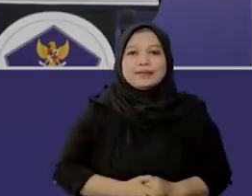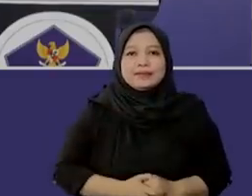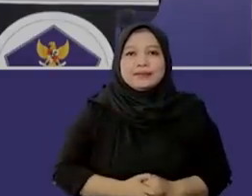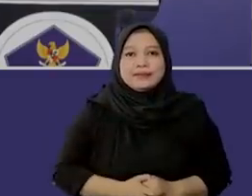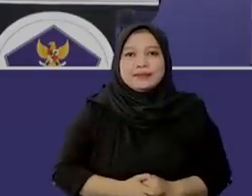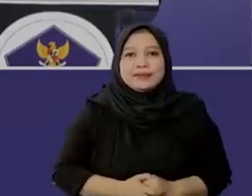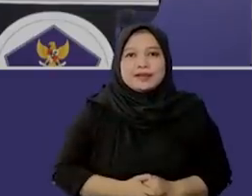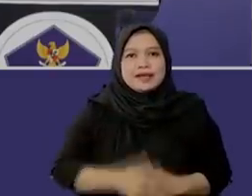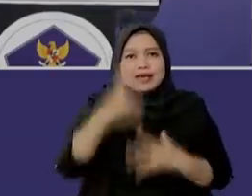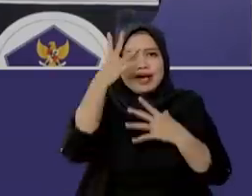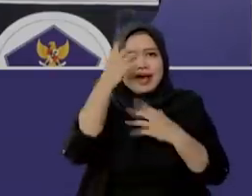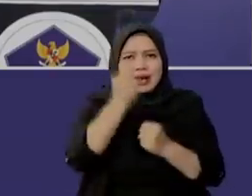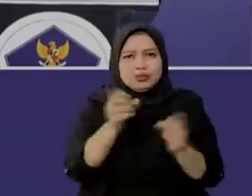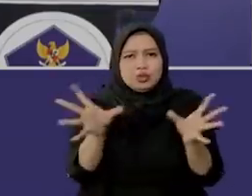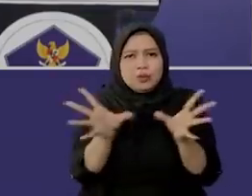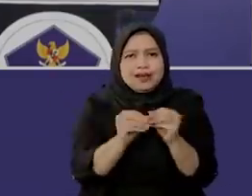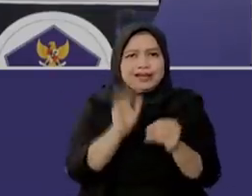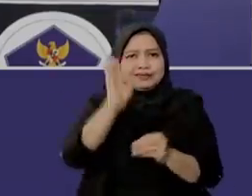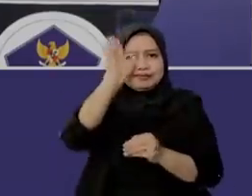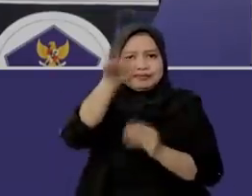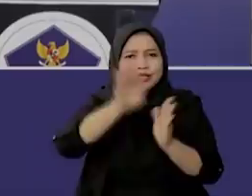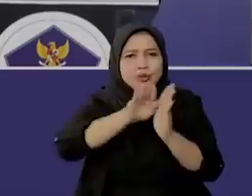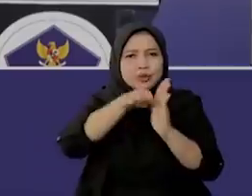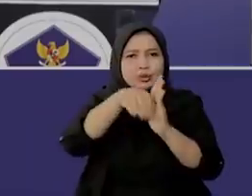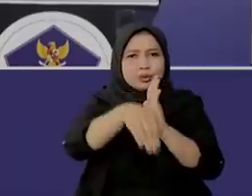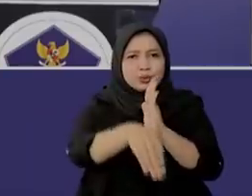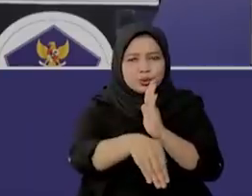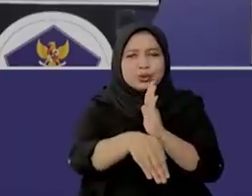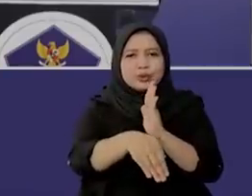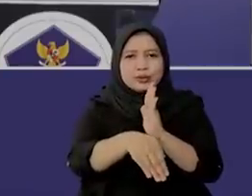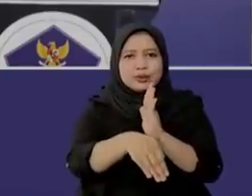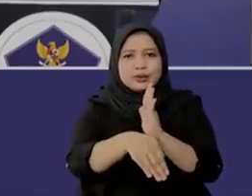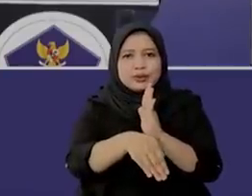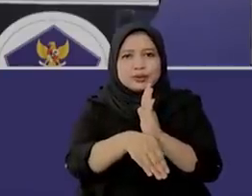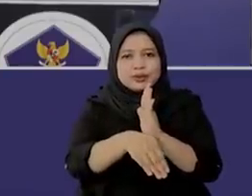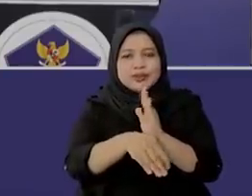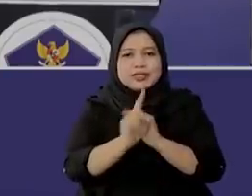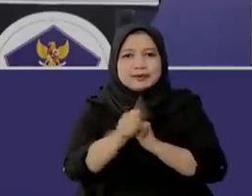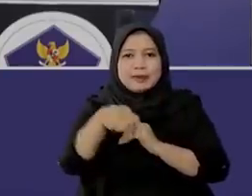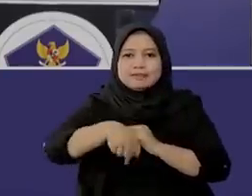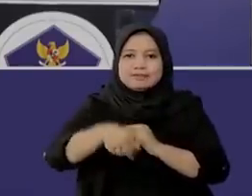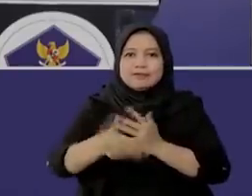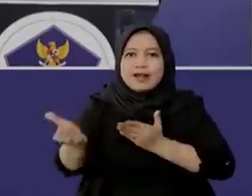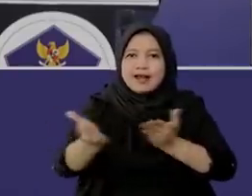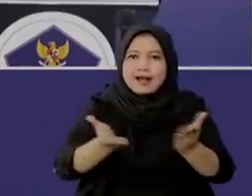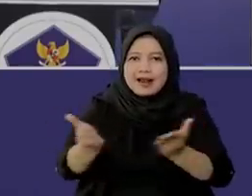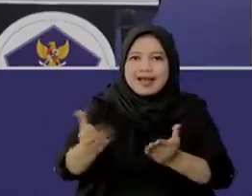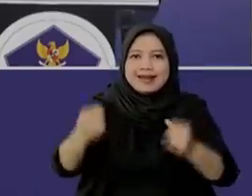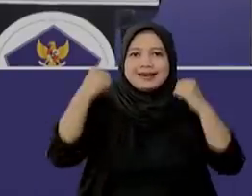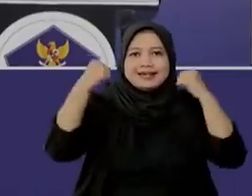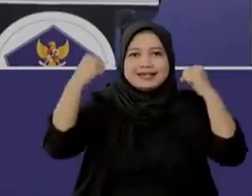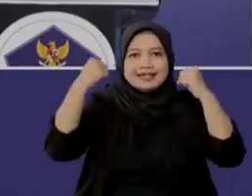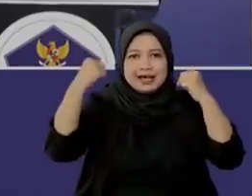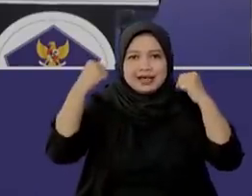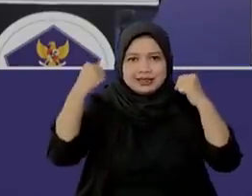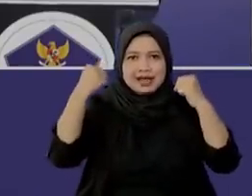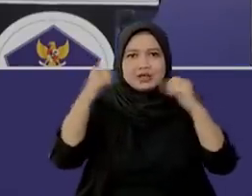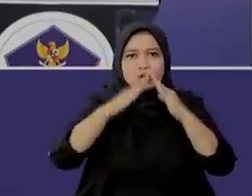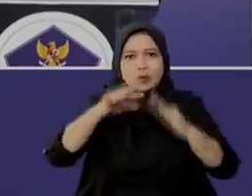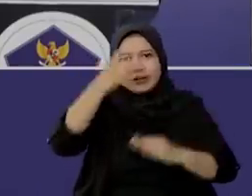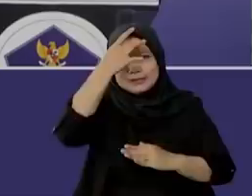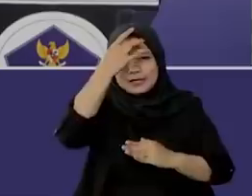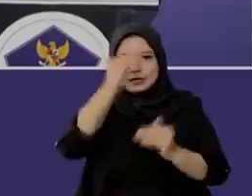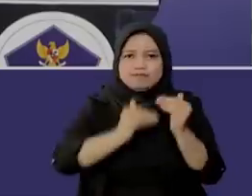kita harapkan akan terus turun dengan semakin baiknya layanan kesehatan yang diberikan di